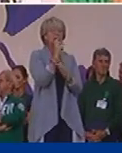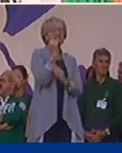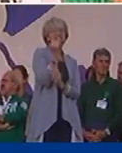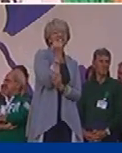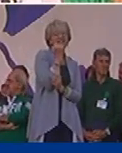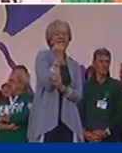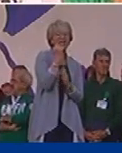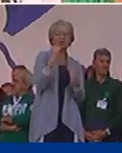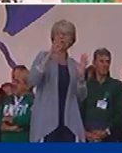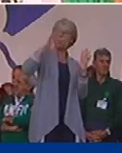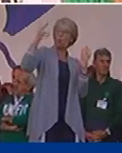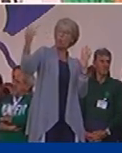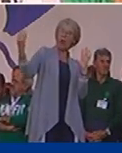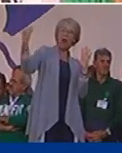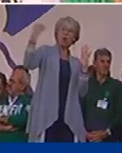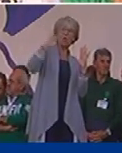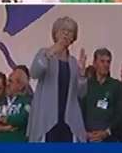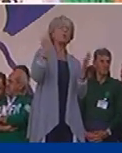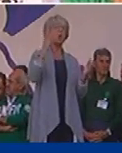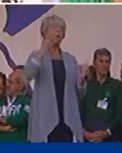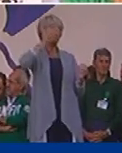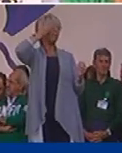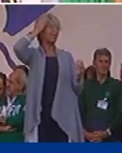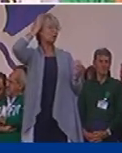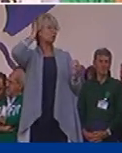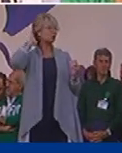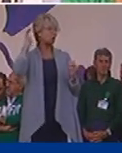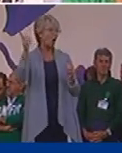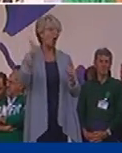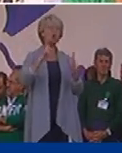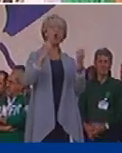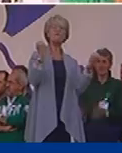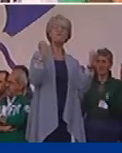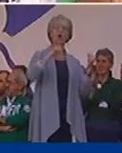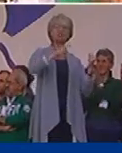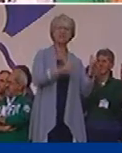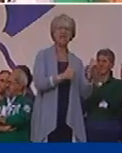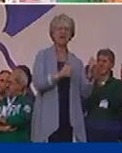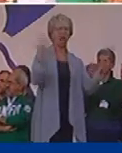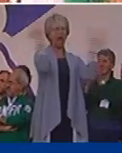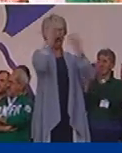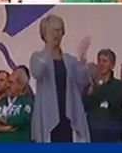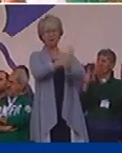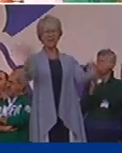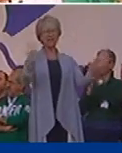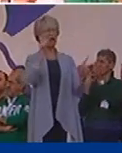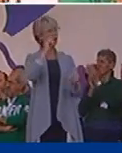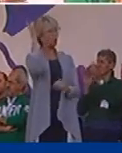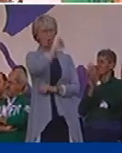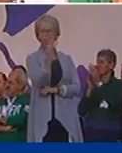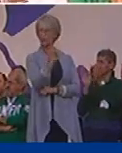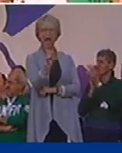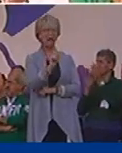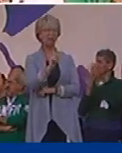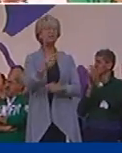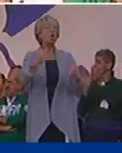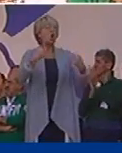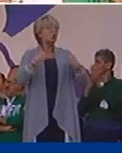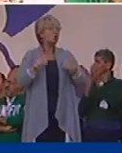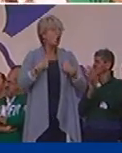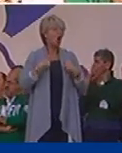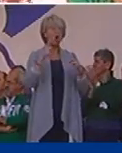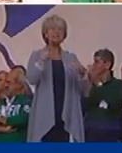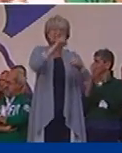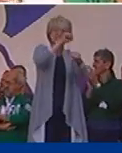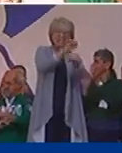qualcun altro, di Berlusconi o di Forza Italia, ha sbagliato a capire. Noi non saremo più